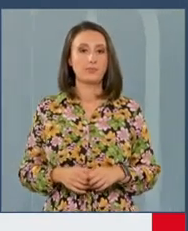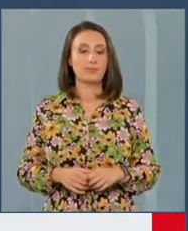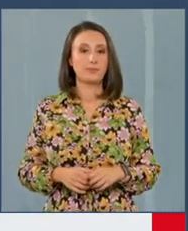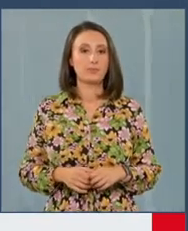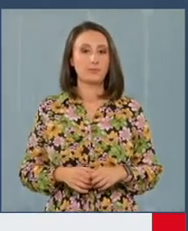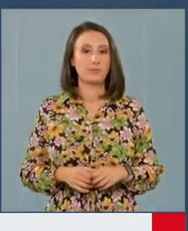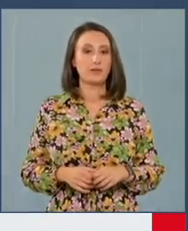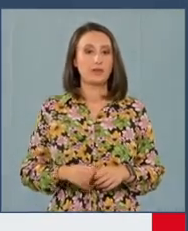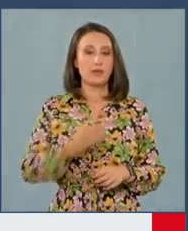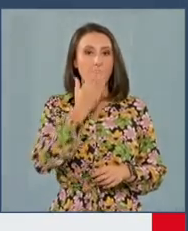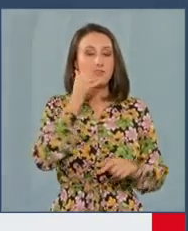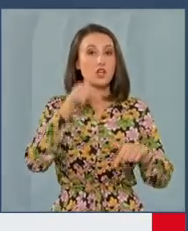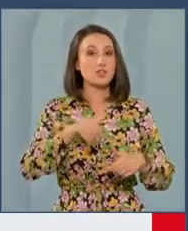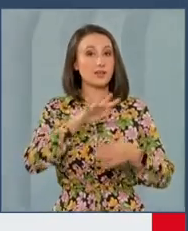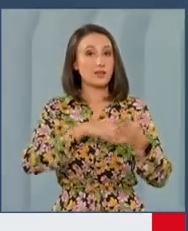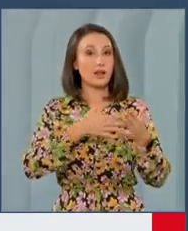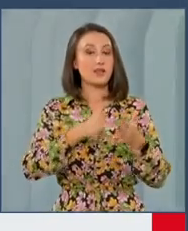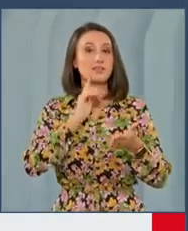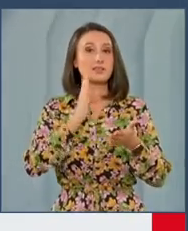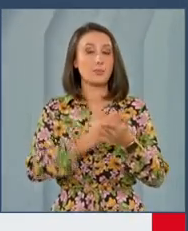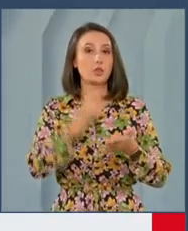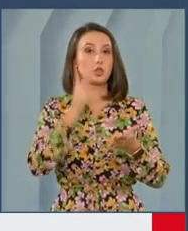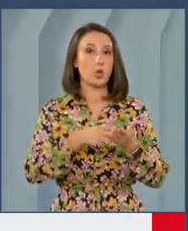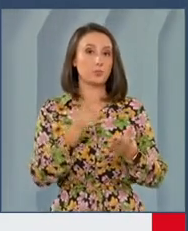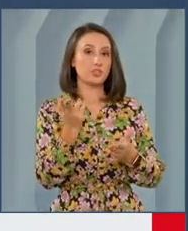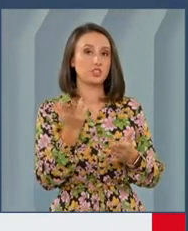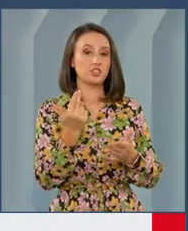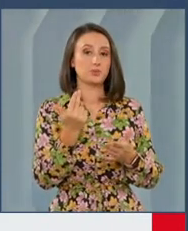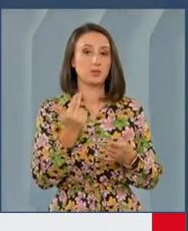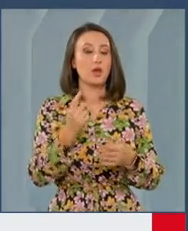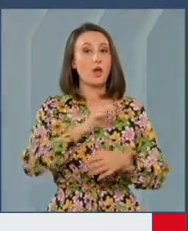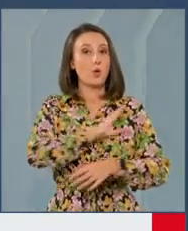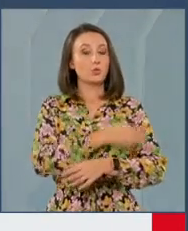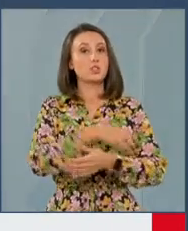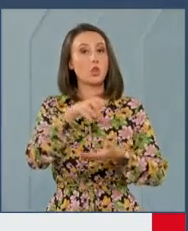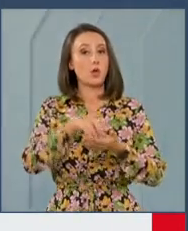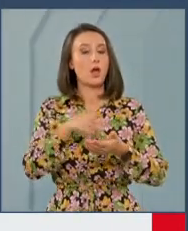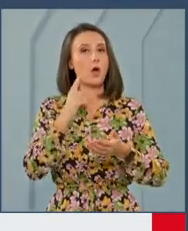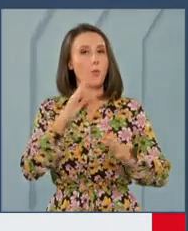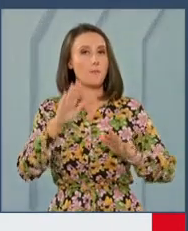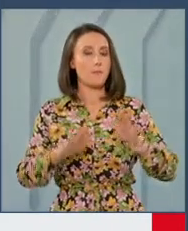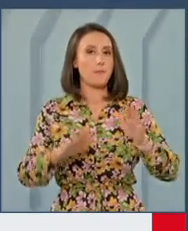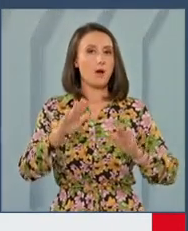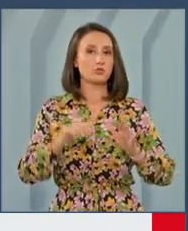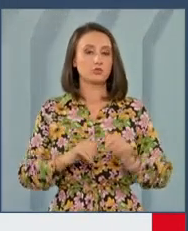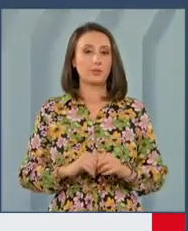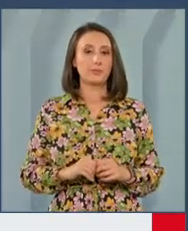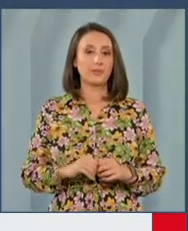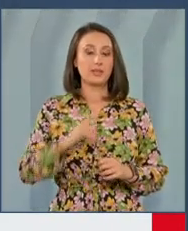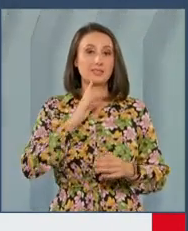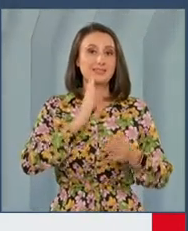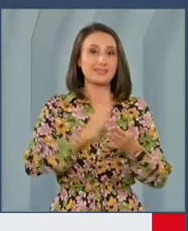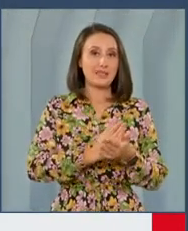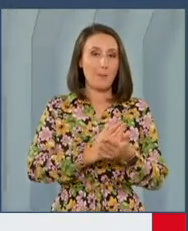știți, față de această grilă care a fost stabilită în anul 2015, autoritățile locale au o marjă de